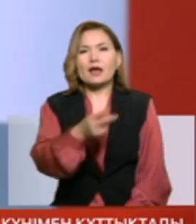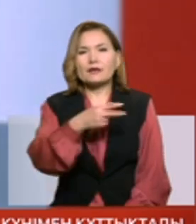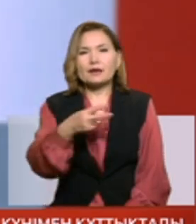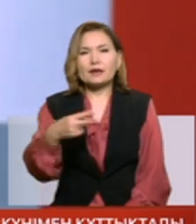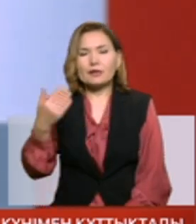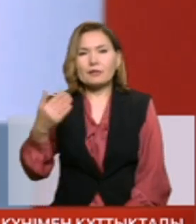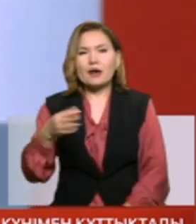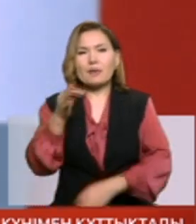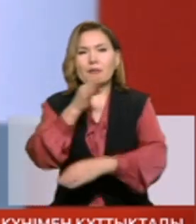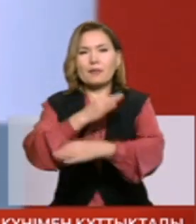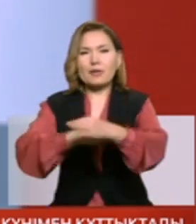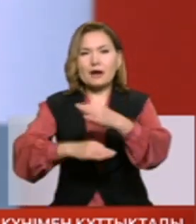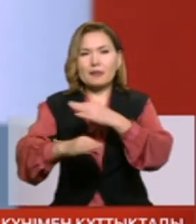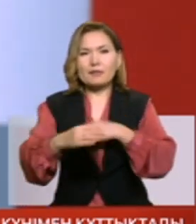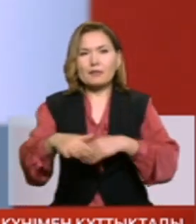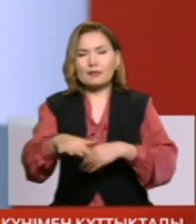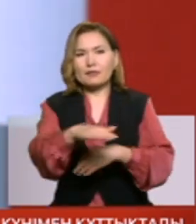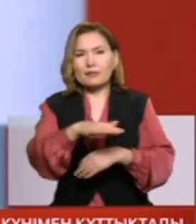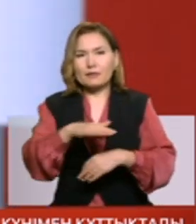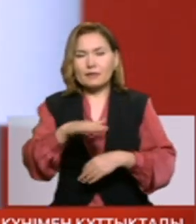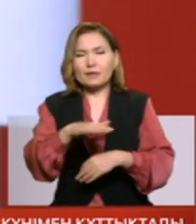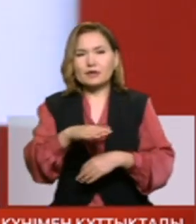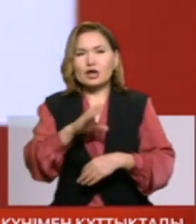Ақпарат Индонезияның